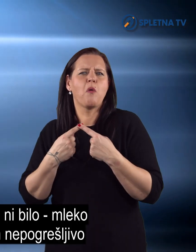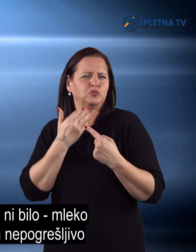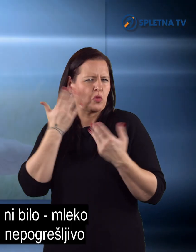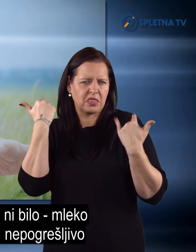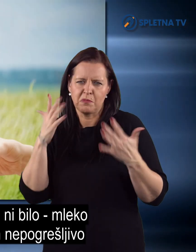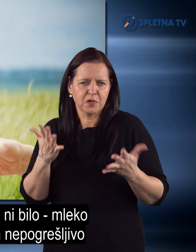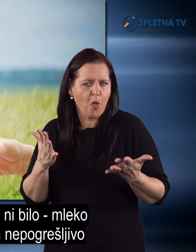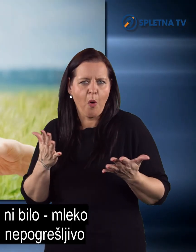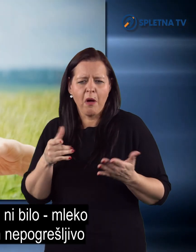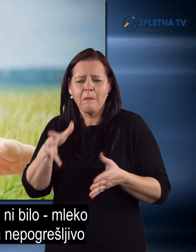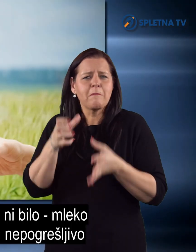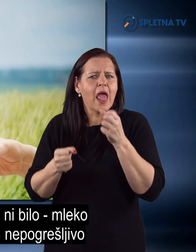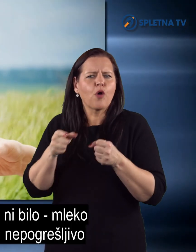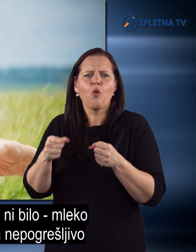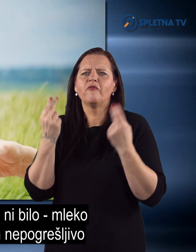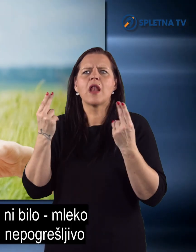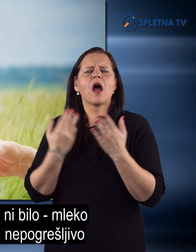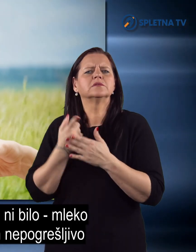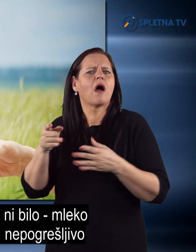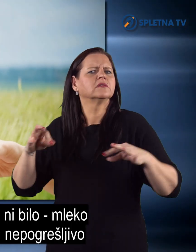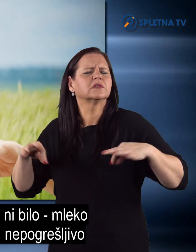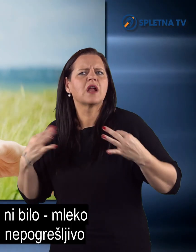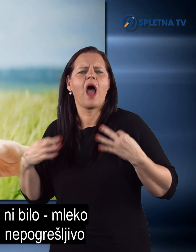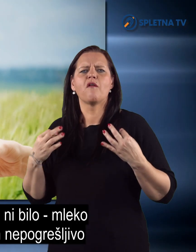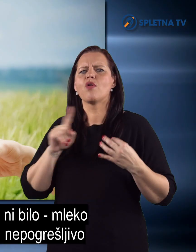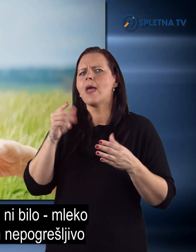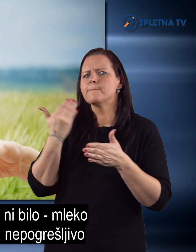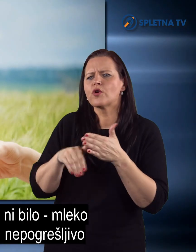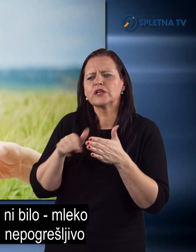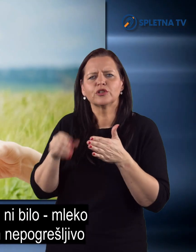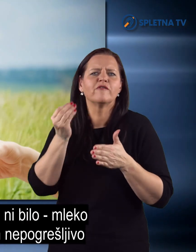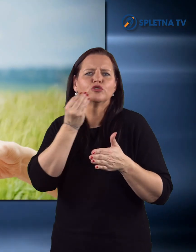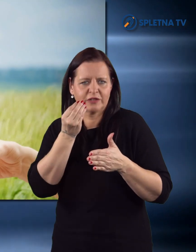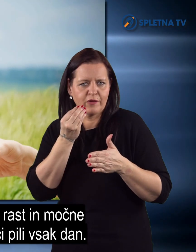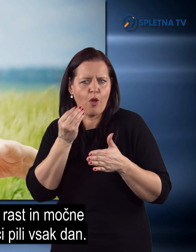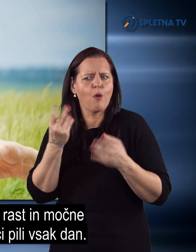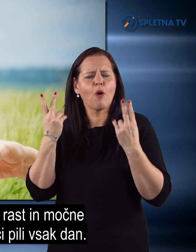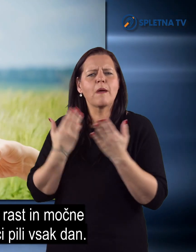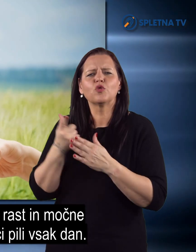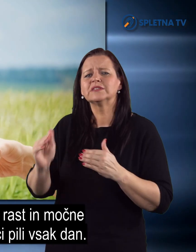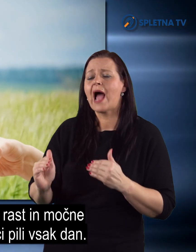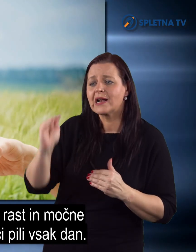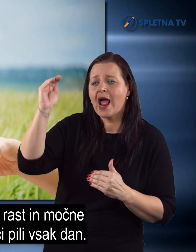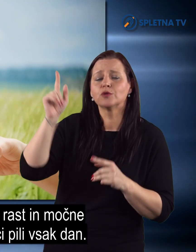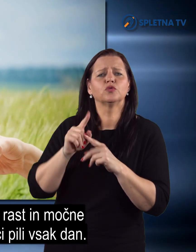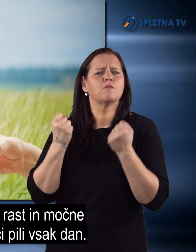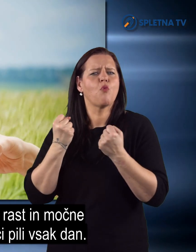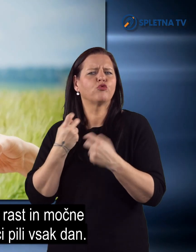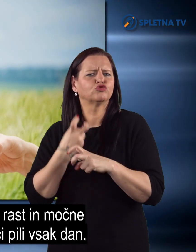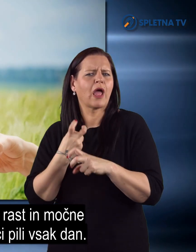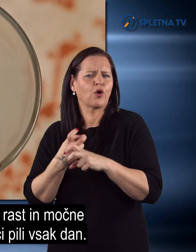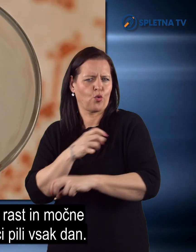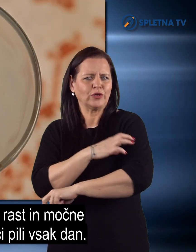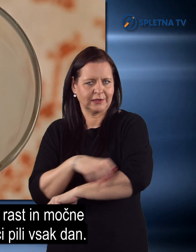Včasih dvomov skoraj ni bilo. Mleko je veljalo za zdravo in nepogrešljivo živilo, pomembno za rast in močne